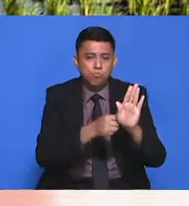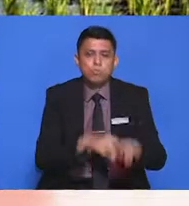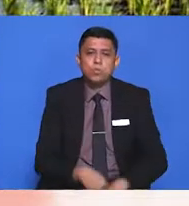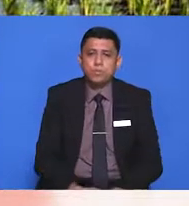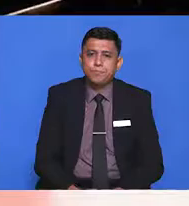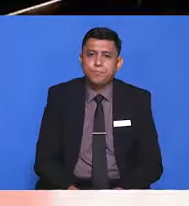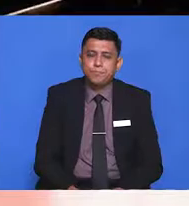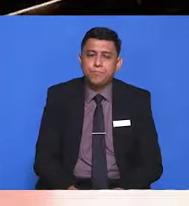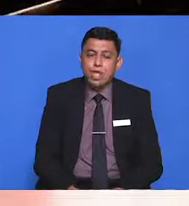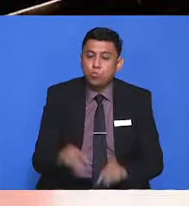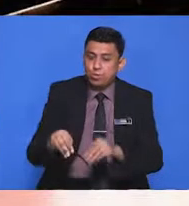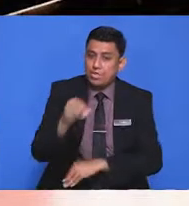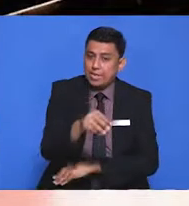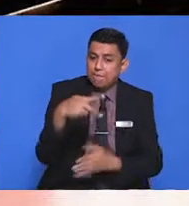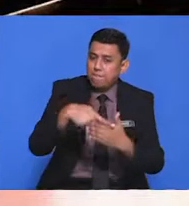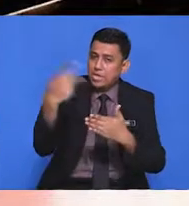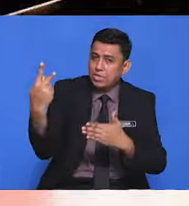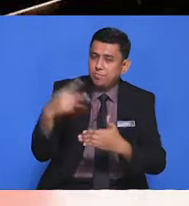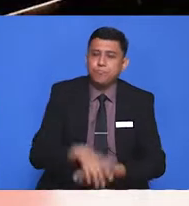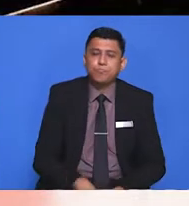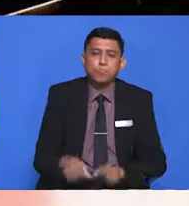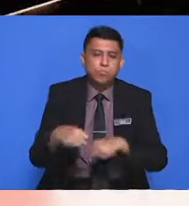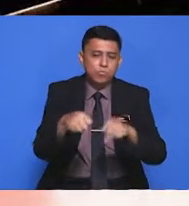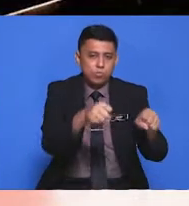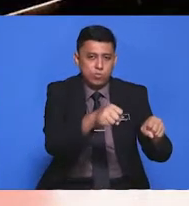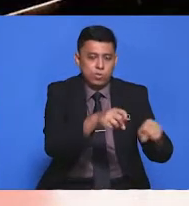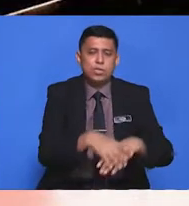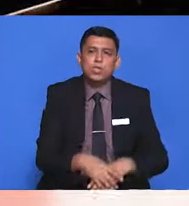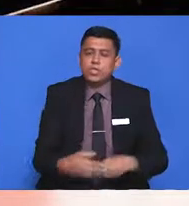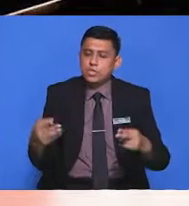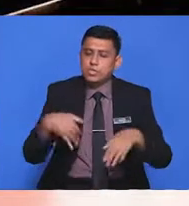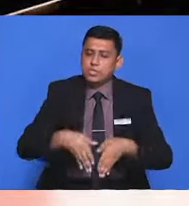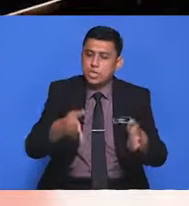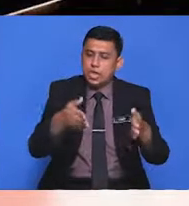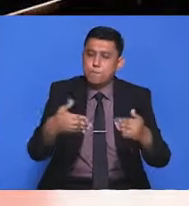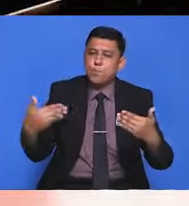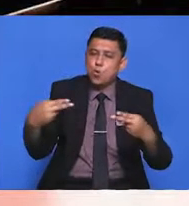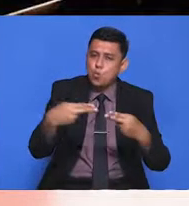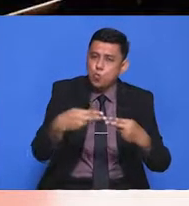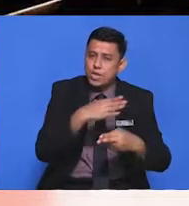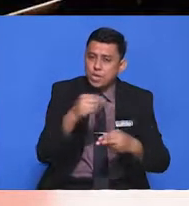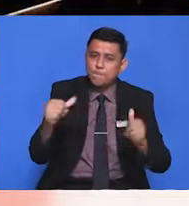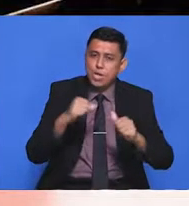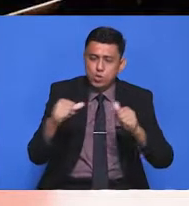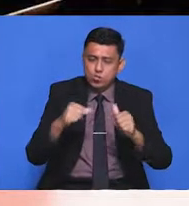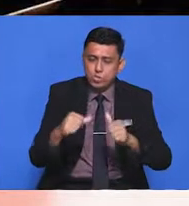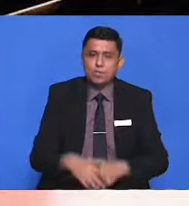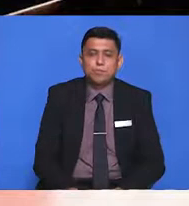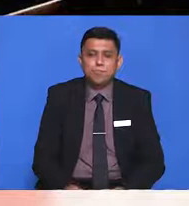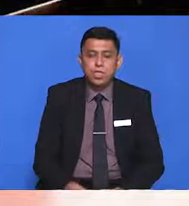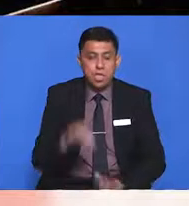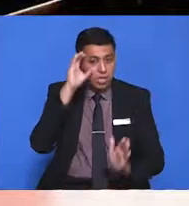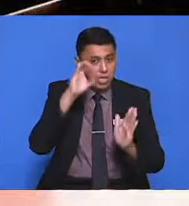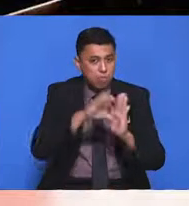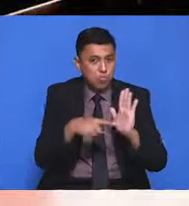bagi aktiviti penanaman padi. Sungai ini merupakan jalan perhubungan dan pengangkutan utama di Thailand. Gambar yang